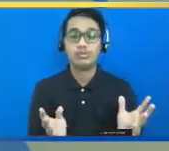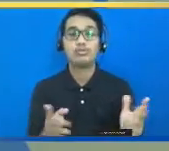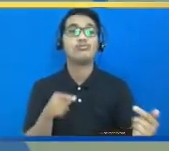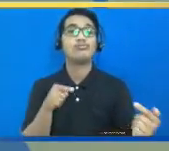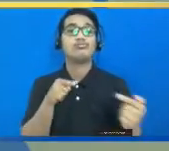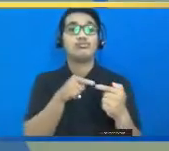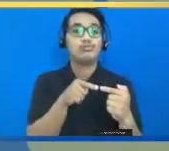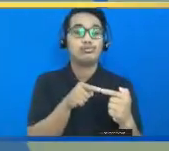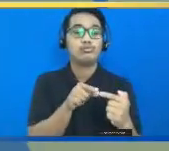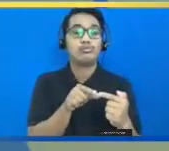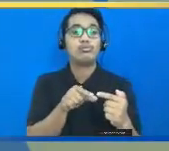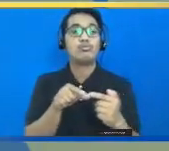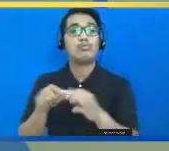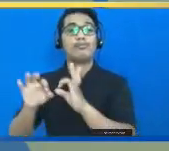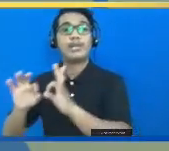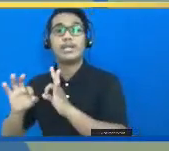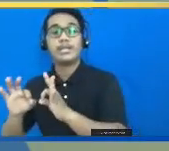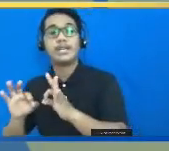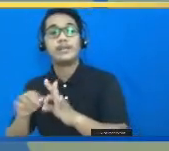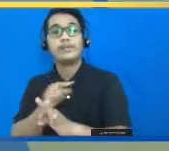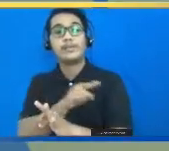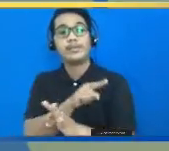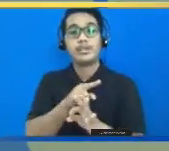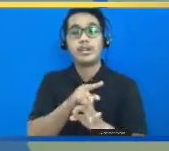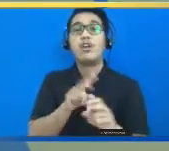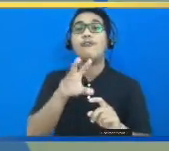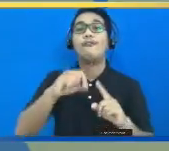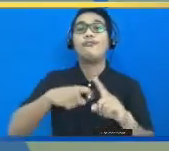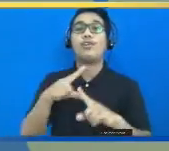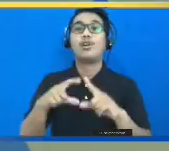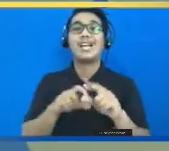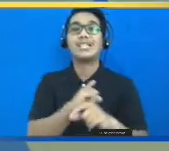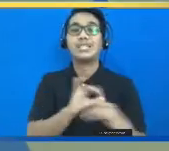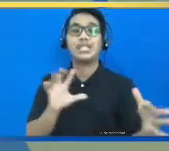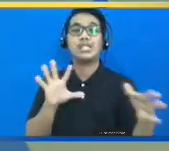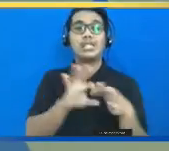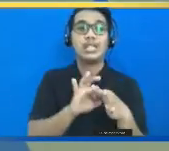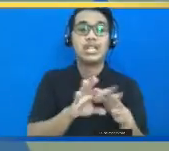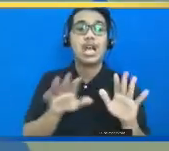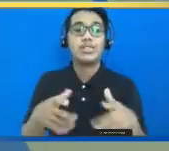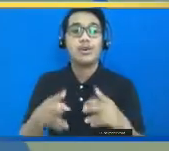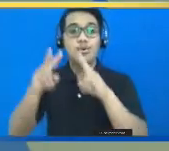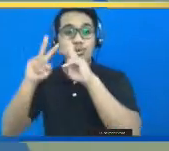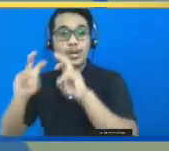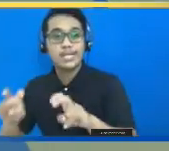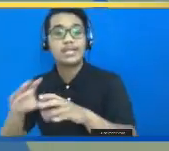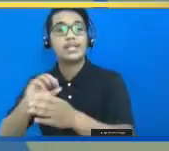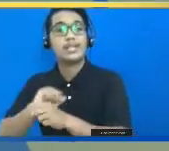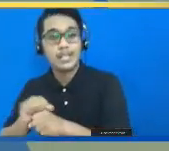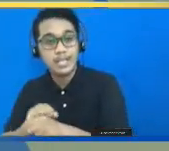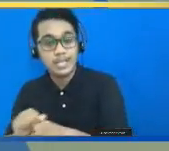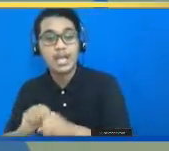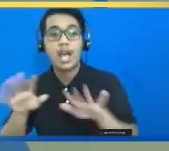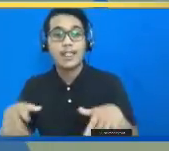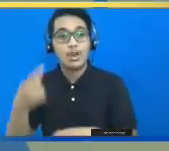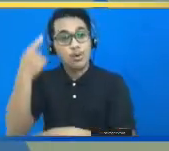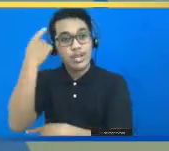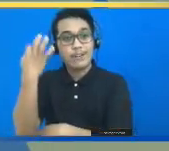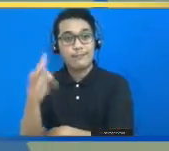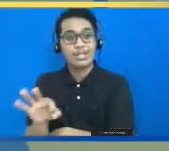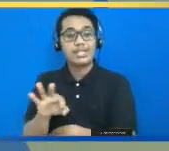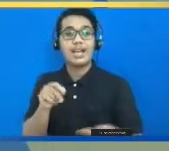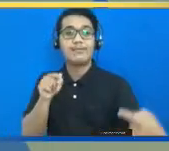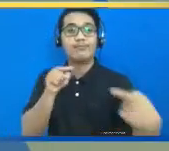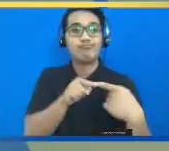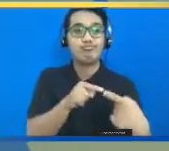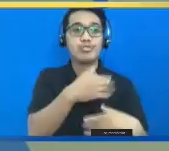pendidikan dengan penguatan pendidikan vokasi Rich papan dan juga inovasi yang tersambung dengan